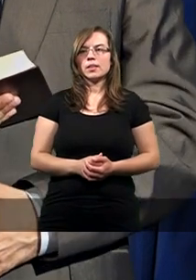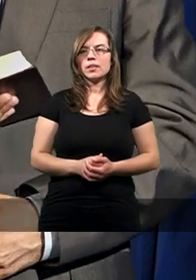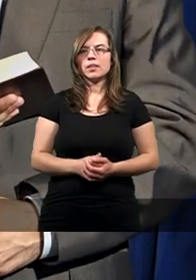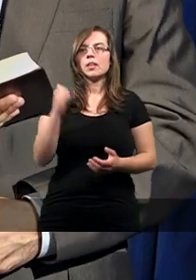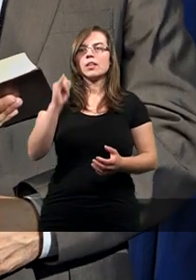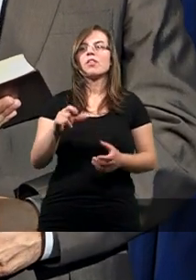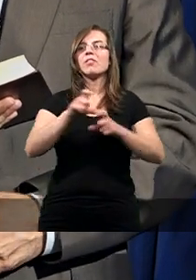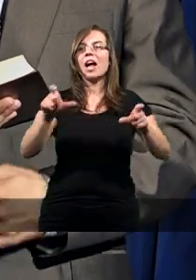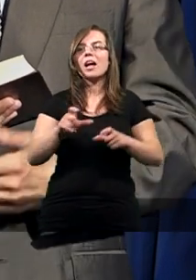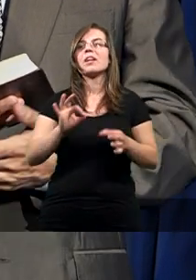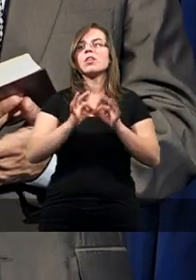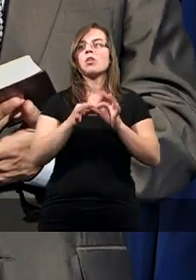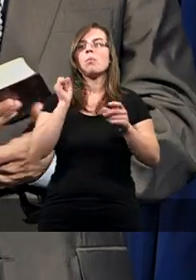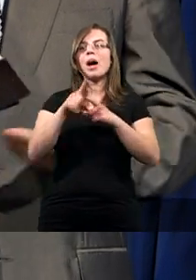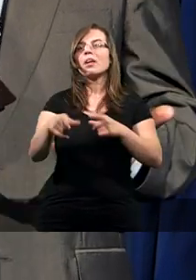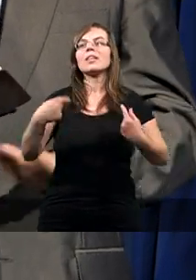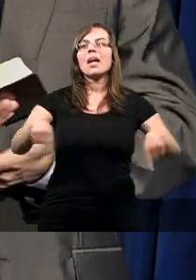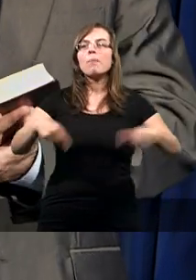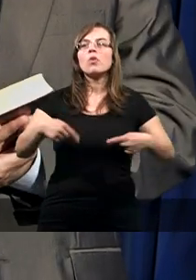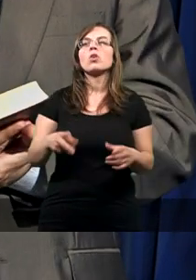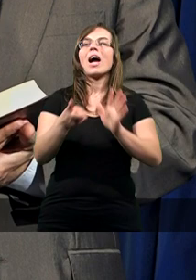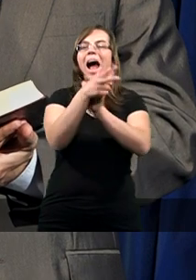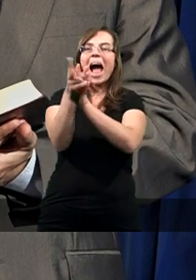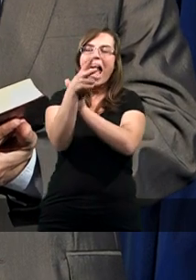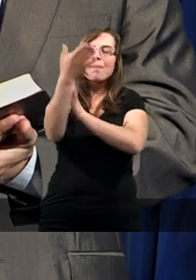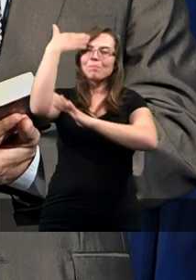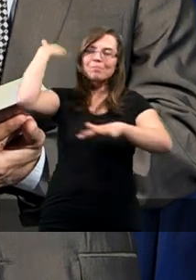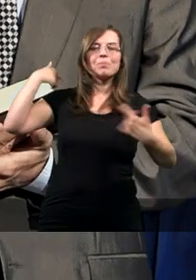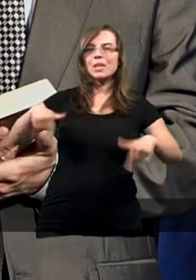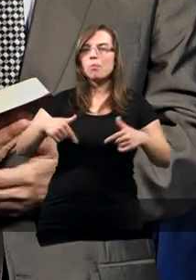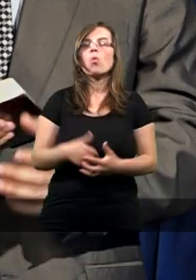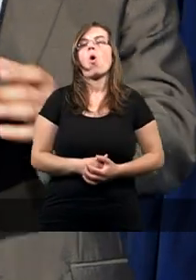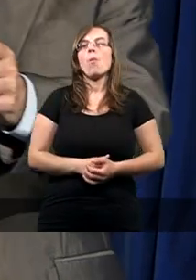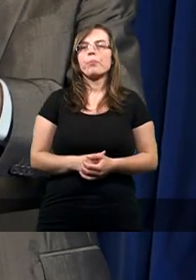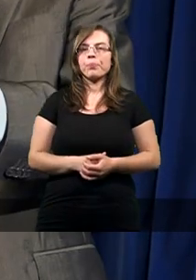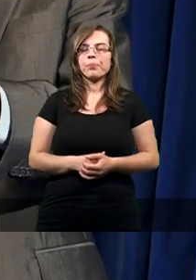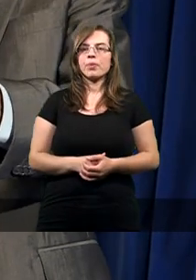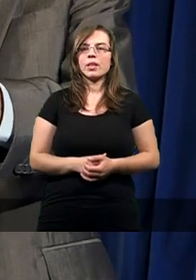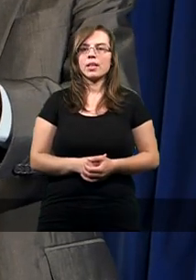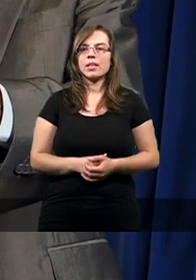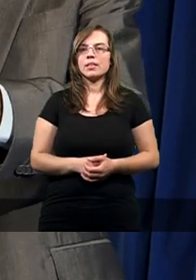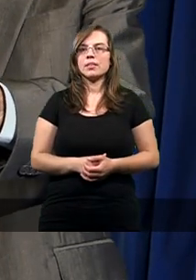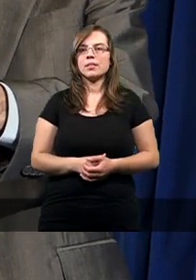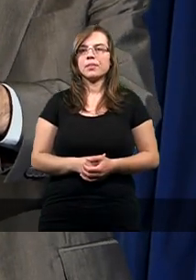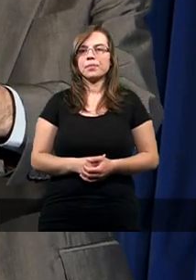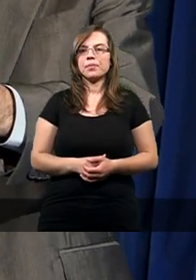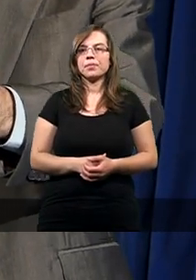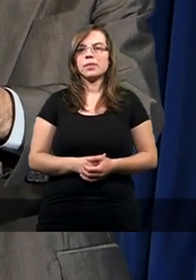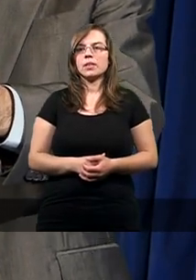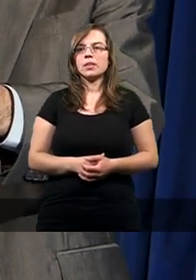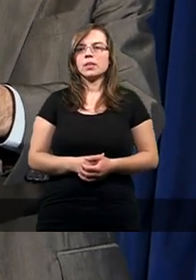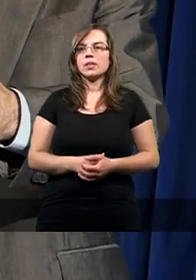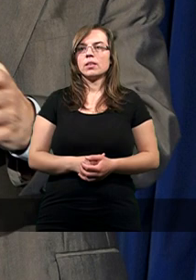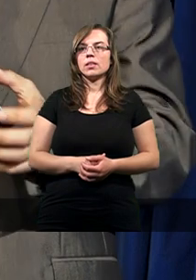videotape. I w czasach, kiedy braliśmy ślub, nie było kamer wideo. So we have a cassette tape of our